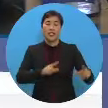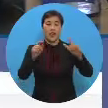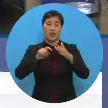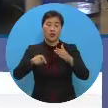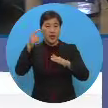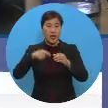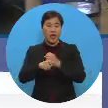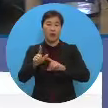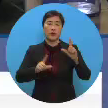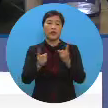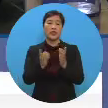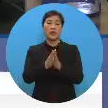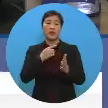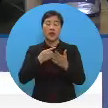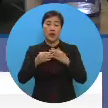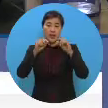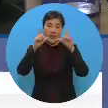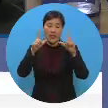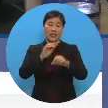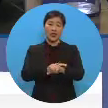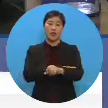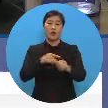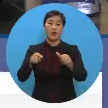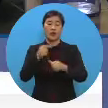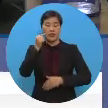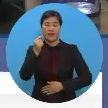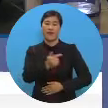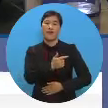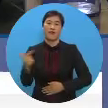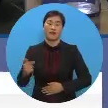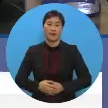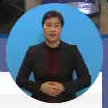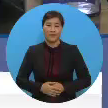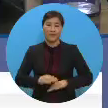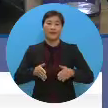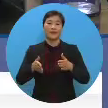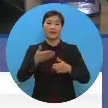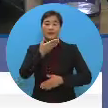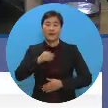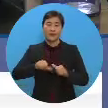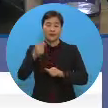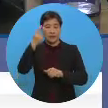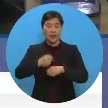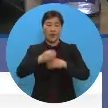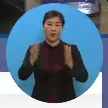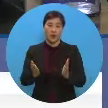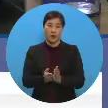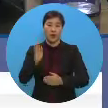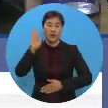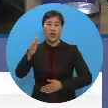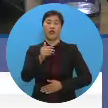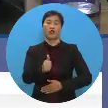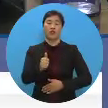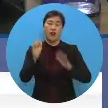생활 속 과학현상을 직접 체험하면서 깨우치는 실습 교육이 큰 호응을 얻고 있습니다. 전라남도 보건환경연구원은